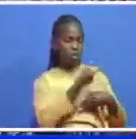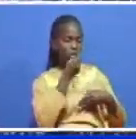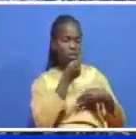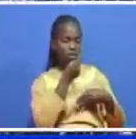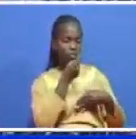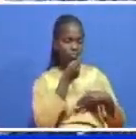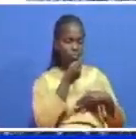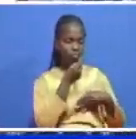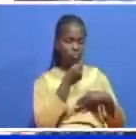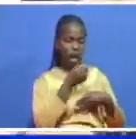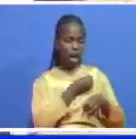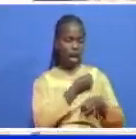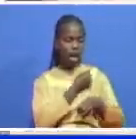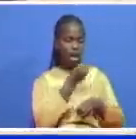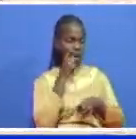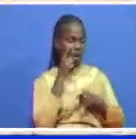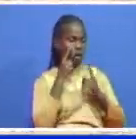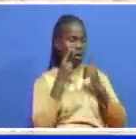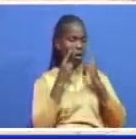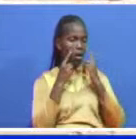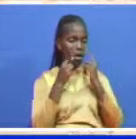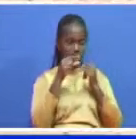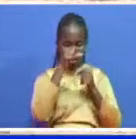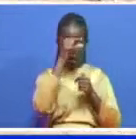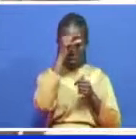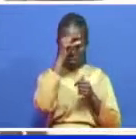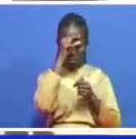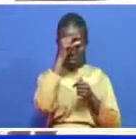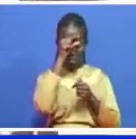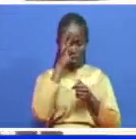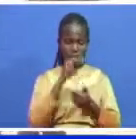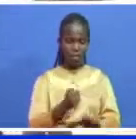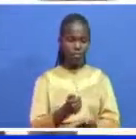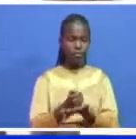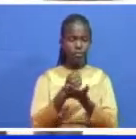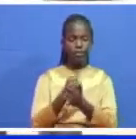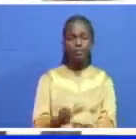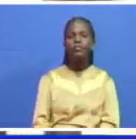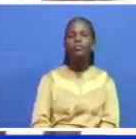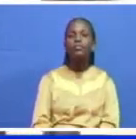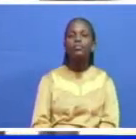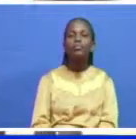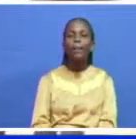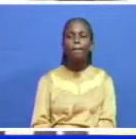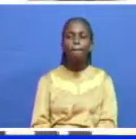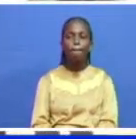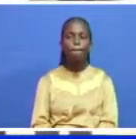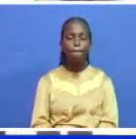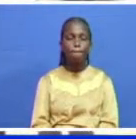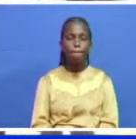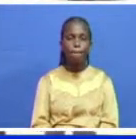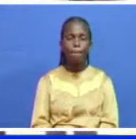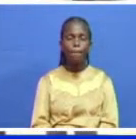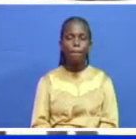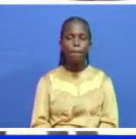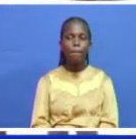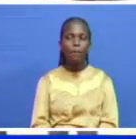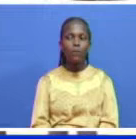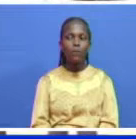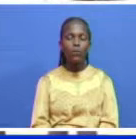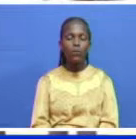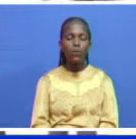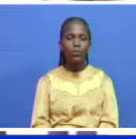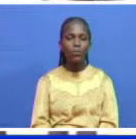kitu imedhi ya tomayumi ya kiocho kwe selekali kulikilela mundu ute anona mundu ute nonye